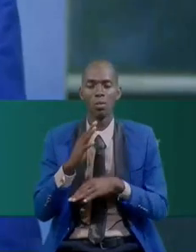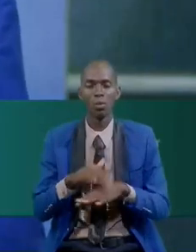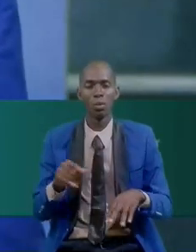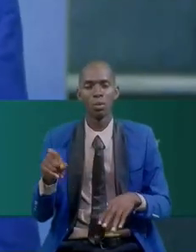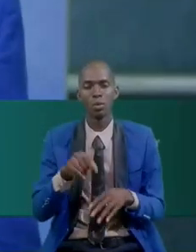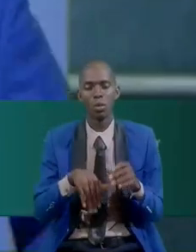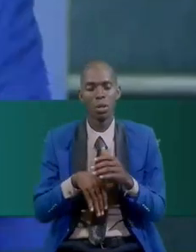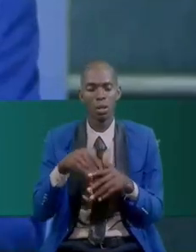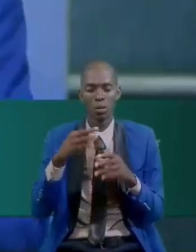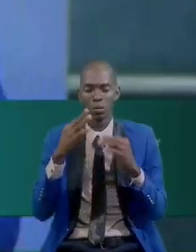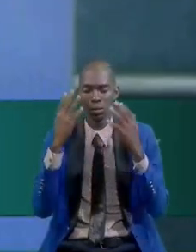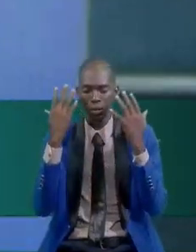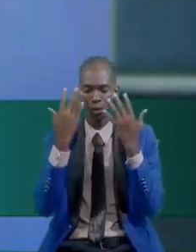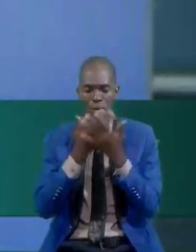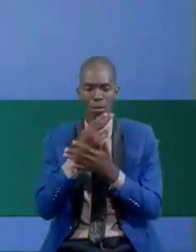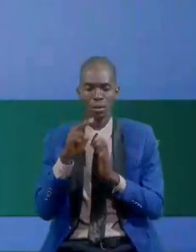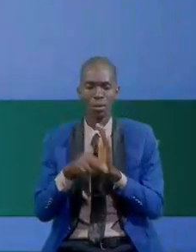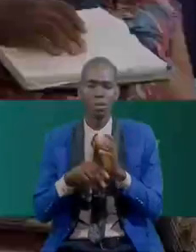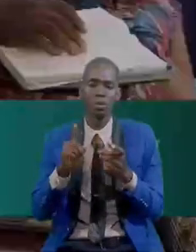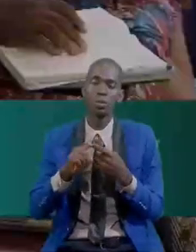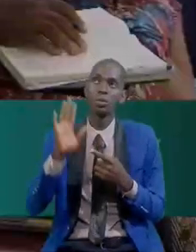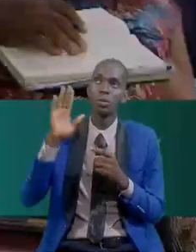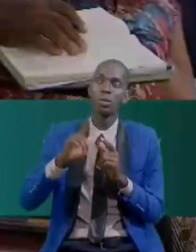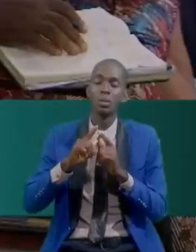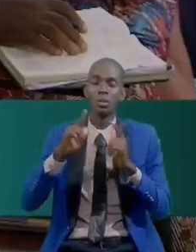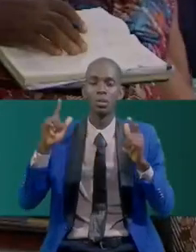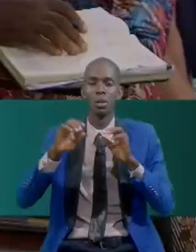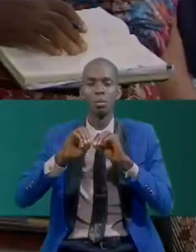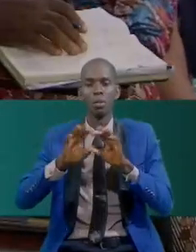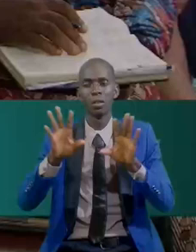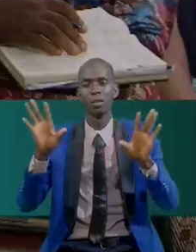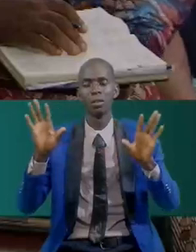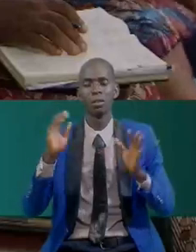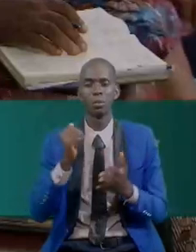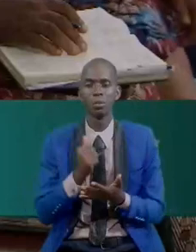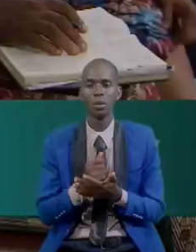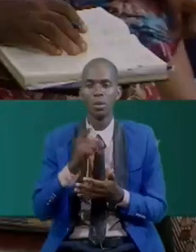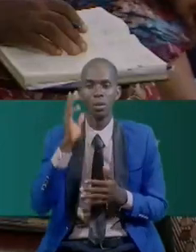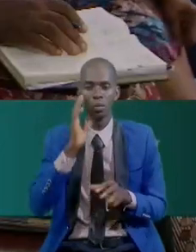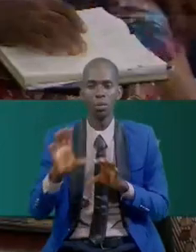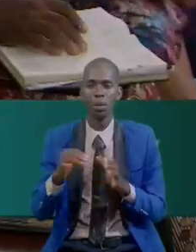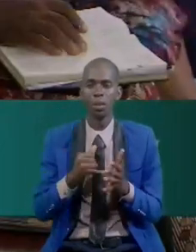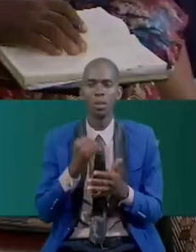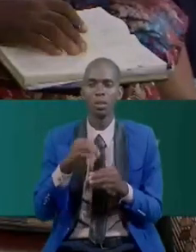les vertus de celui qui vous a appelé des ténèbres à son admirable lumière. Vous le ferez.